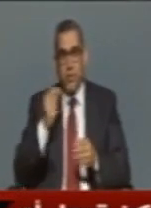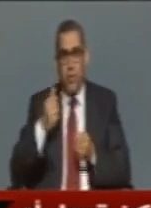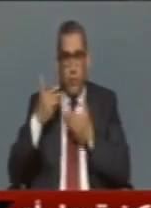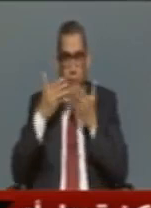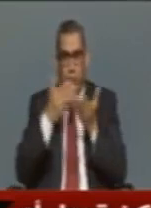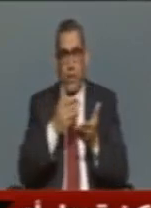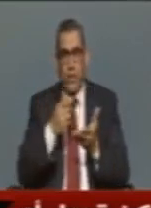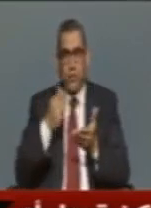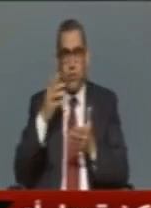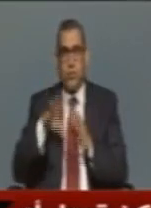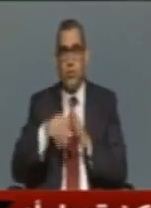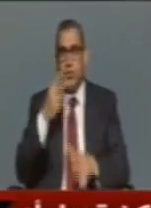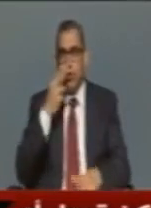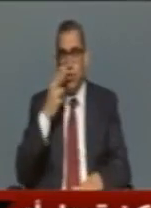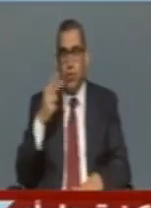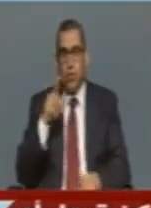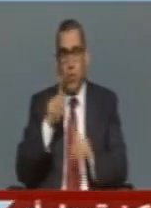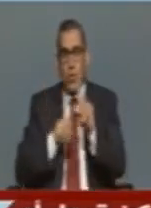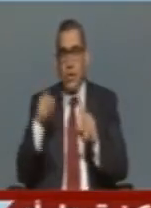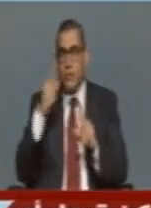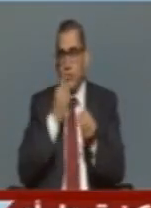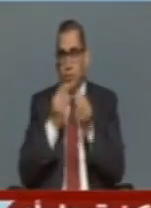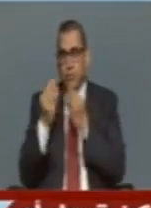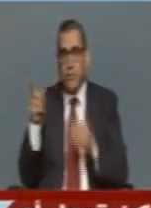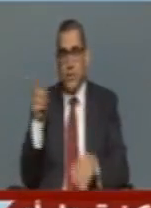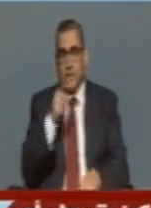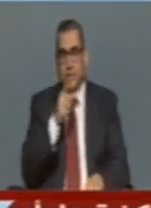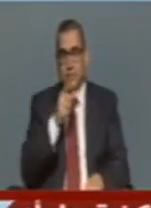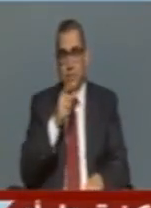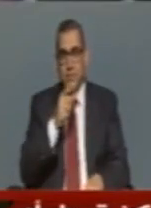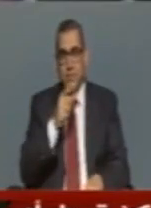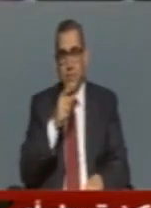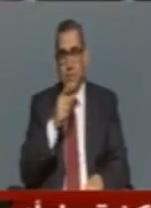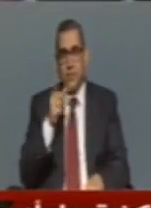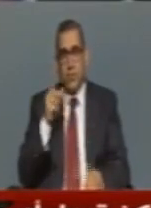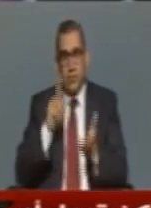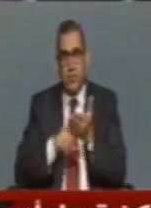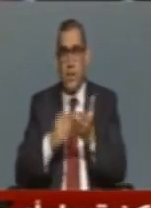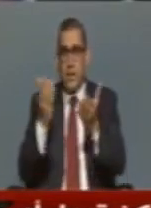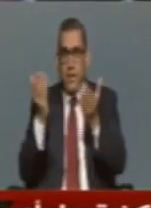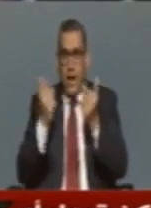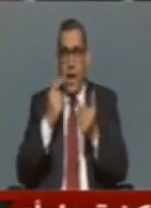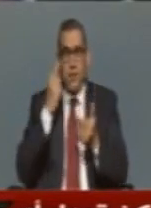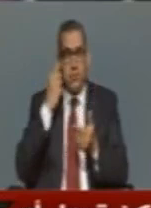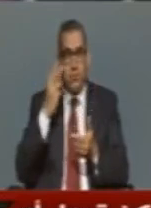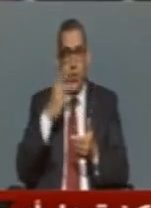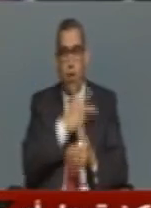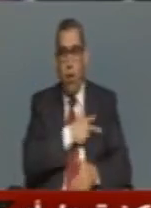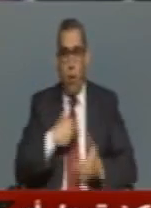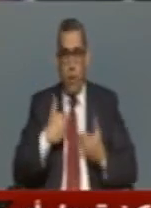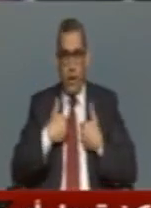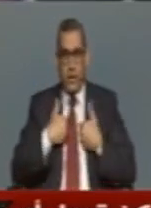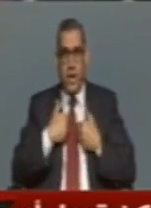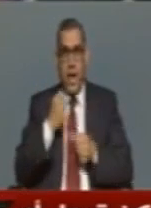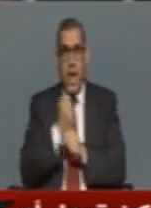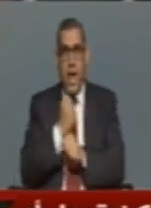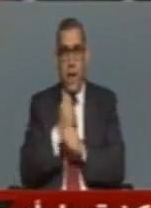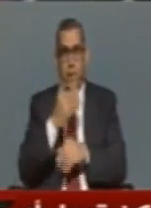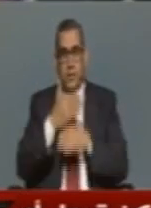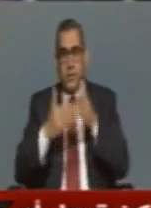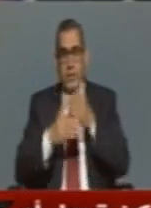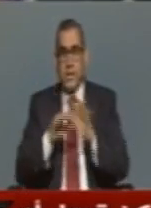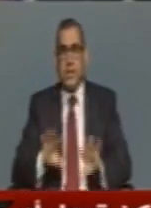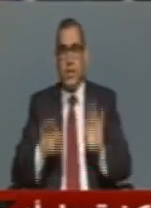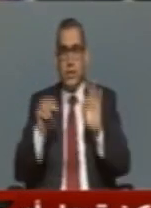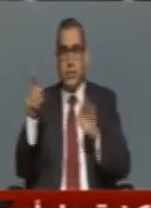وتشوف صحيح الفكرة دي طب ما تيجوا تعالوا نحن كحكومة نعمل المدارس دي وده جزء